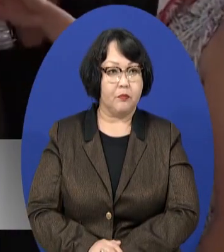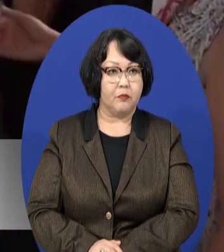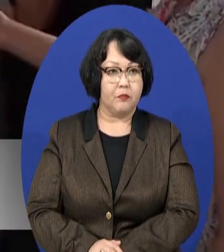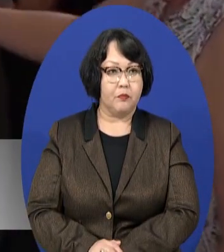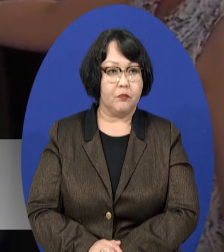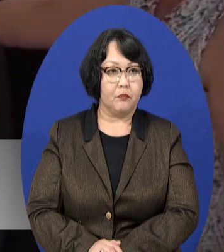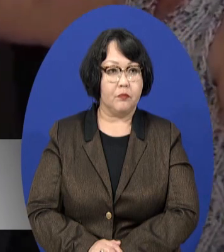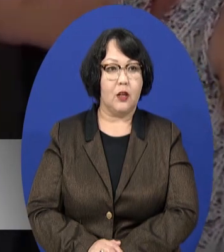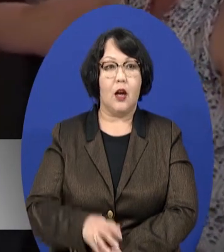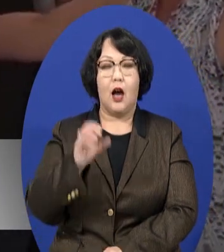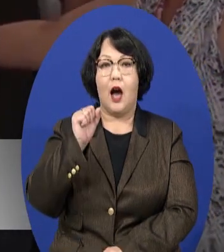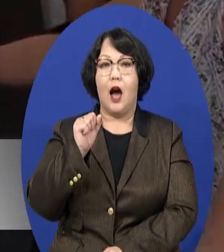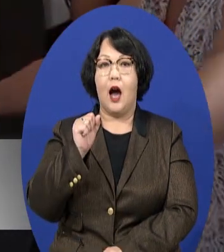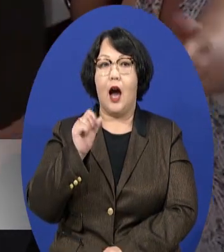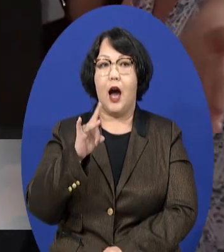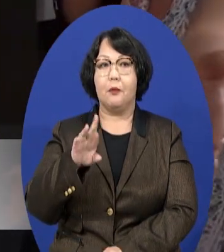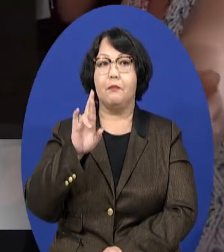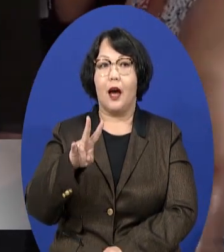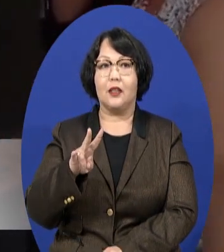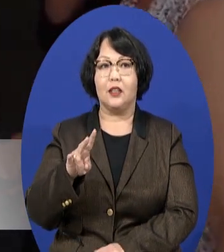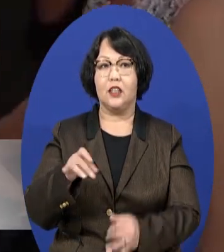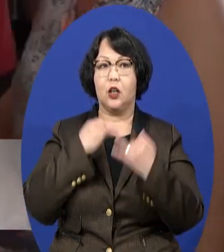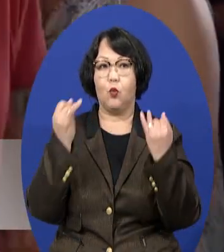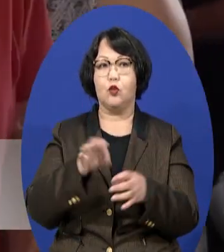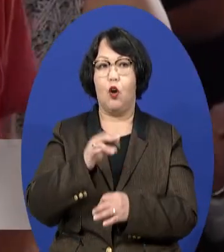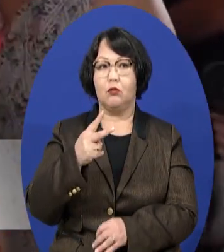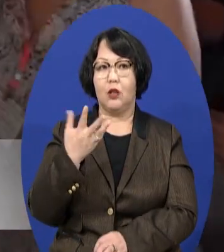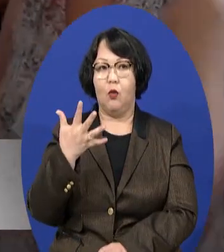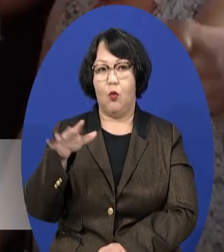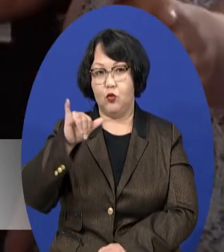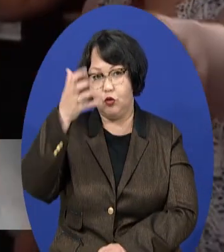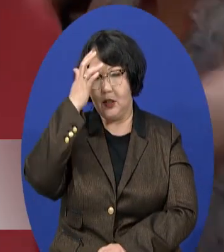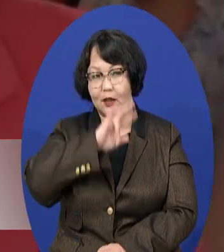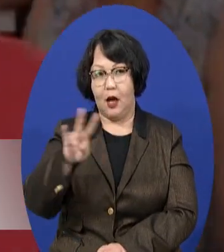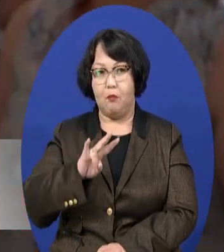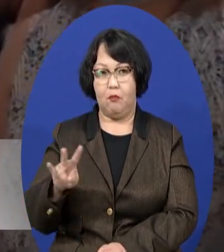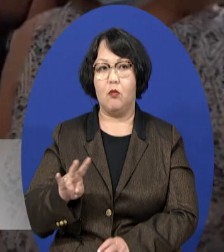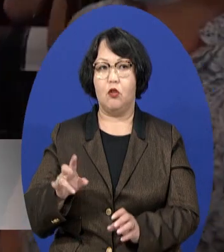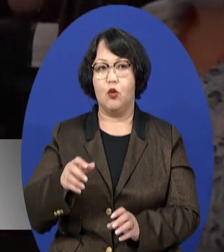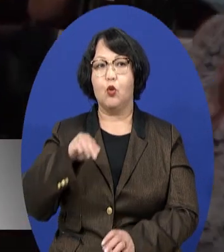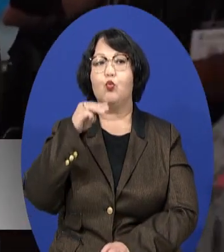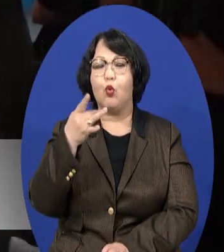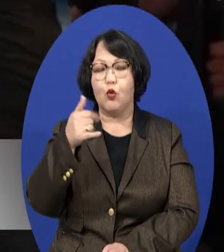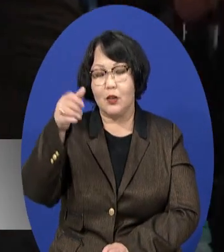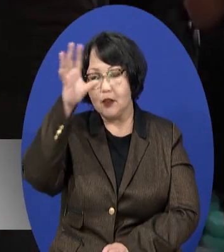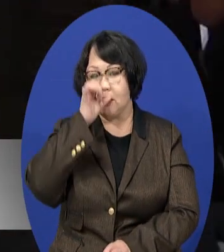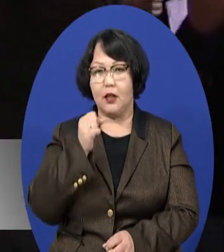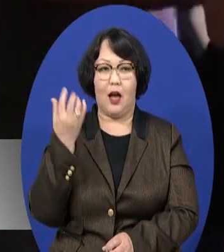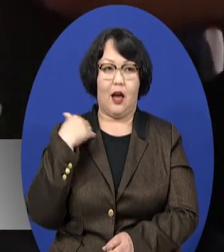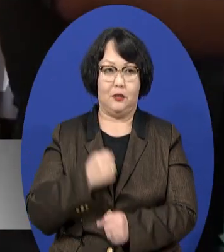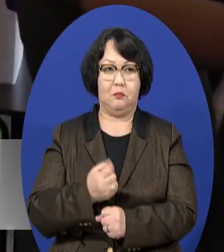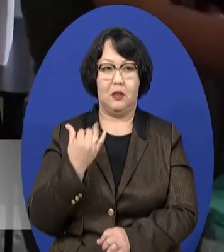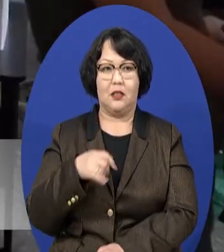Энэ удаагийн Арменийн парламентын сонгуульд нийт 25 улс төрийн нам эвсэл оролцсон байна. Төр ерөнхий сайдаар ажиллаж байсан